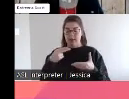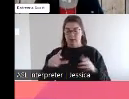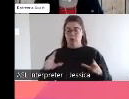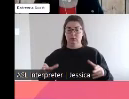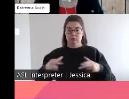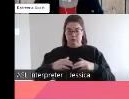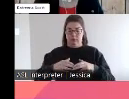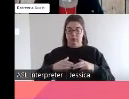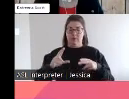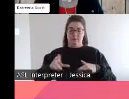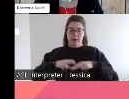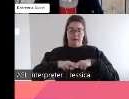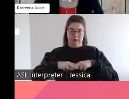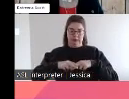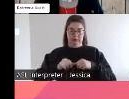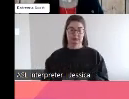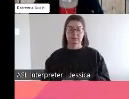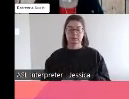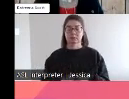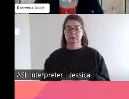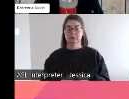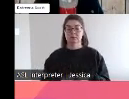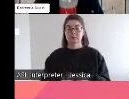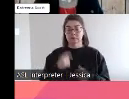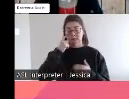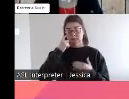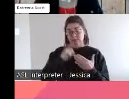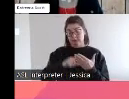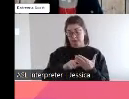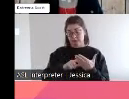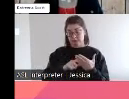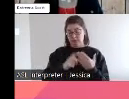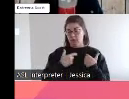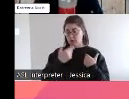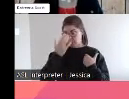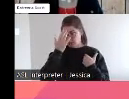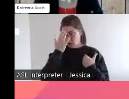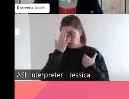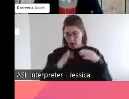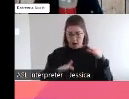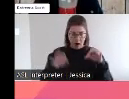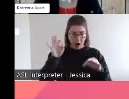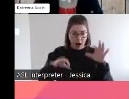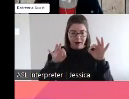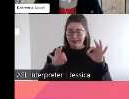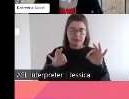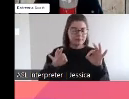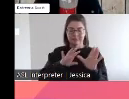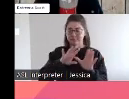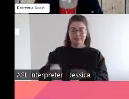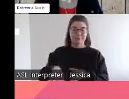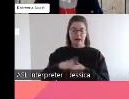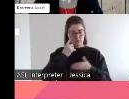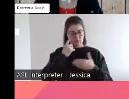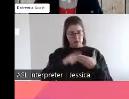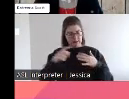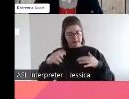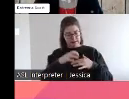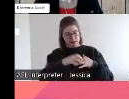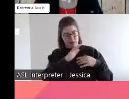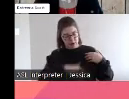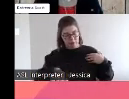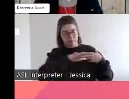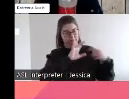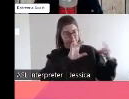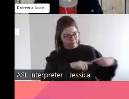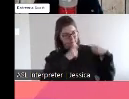Township et de Sombra de 1796 et au wampum de l'alliance du bol à une cuillère. Où que vous soyez aujourd'hui,